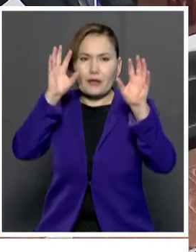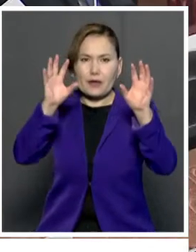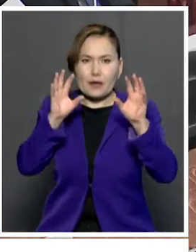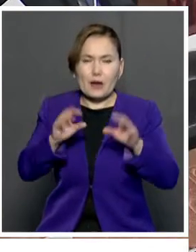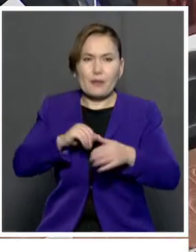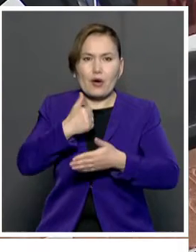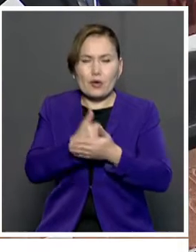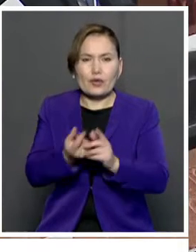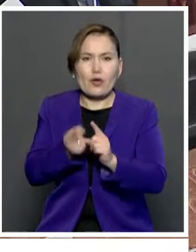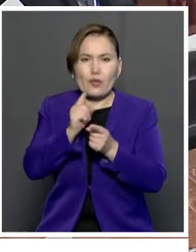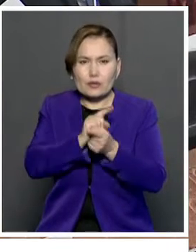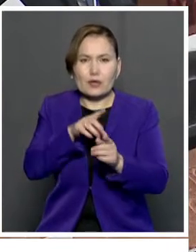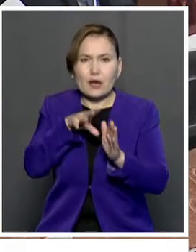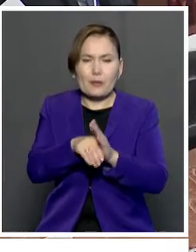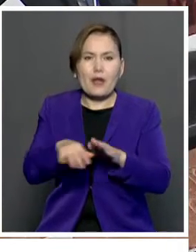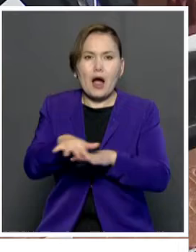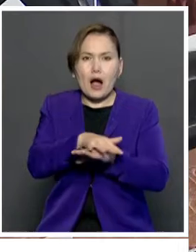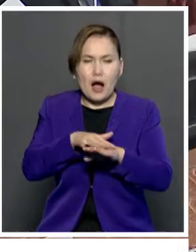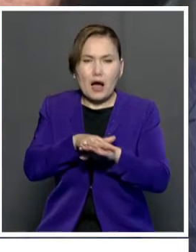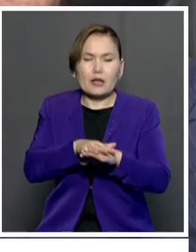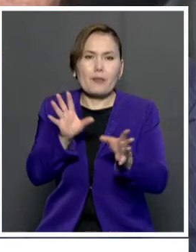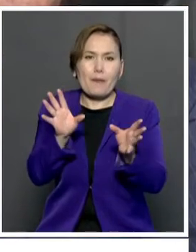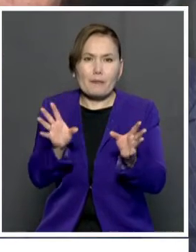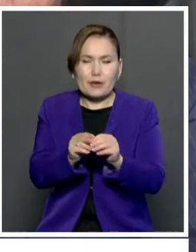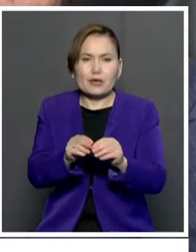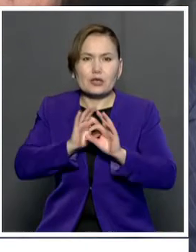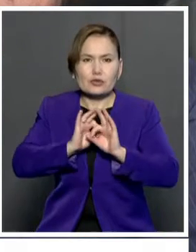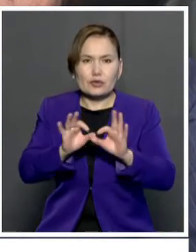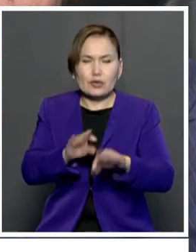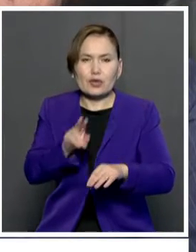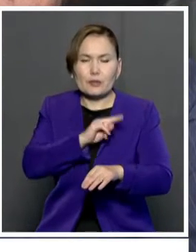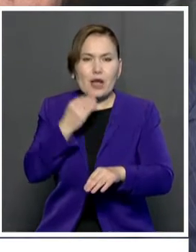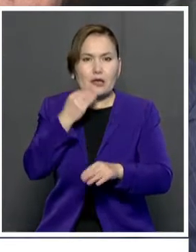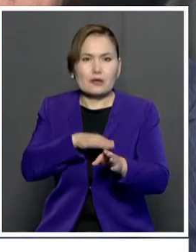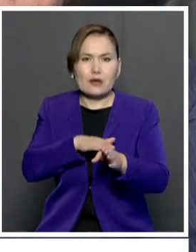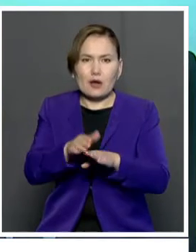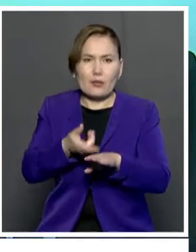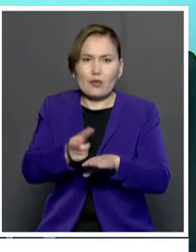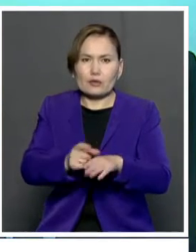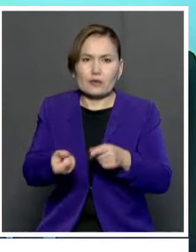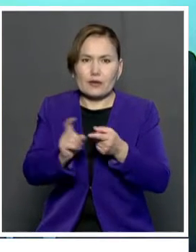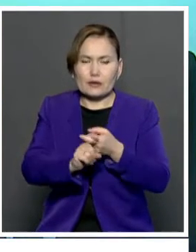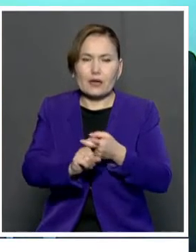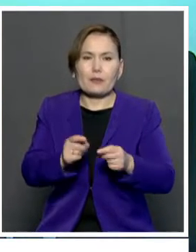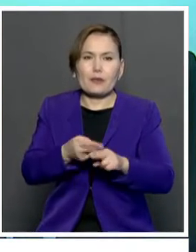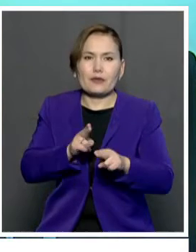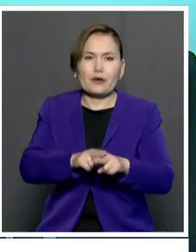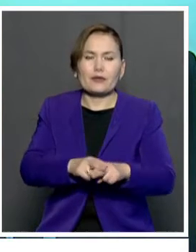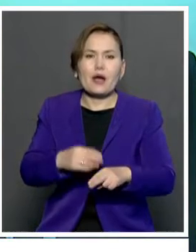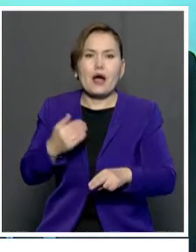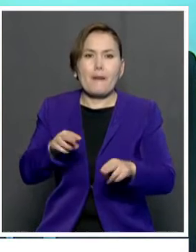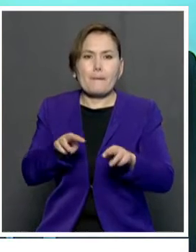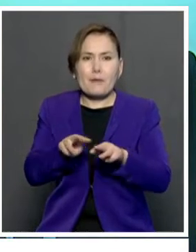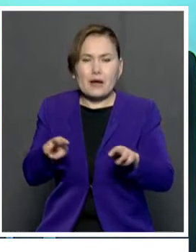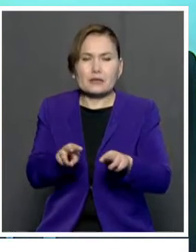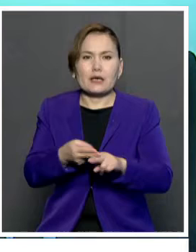заңнамалық базаның өзгеруіне ғана емес, халықпен түсіндіру жұмыстарының қаншалықты сапалы жүргізіліп жатқанына да байланысты. Сондықтан Мәулен Әшімбаев мәслихаттар